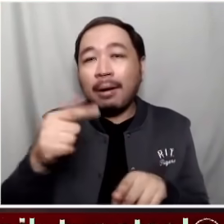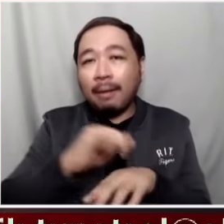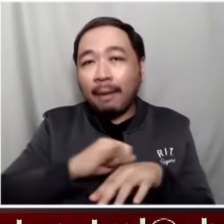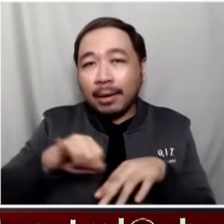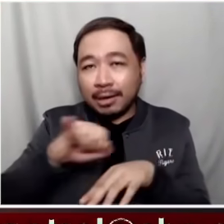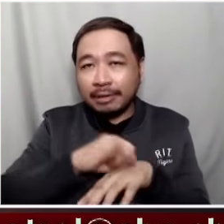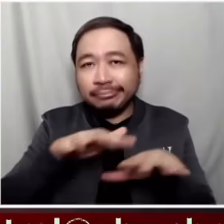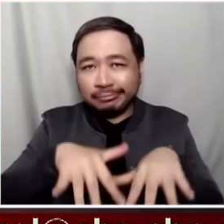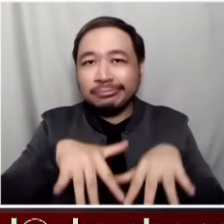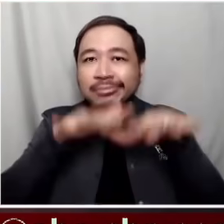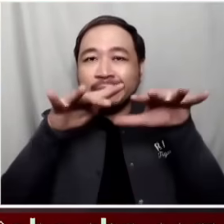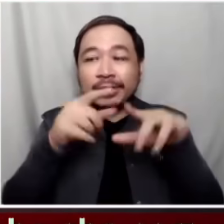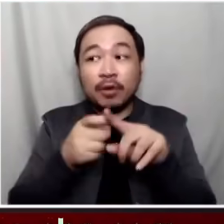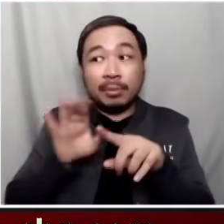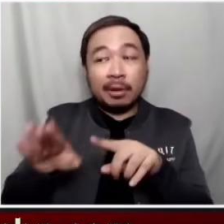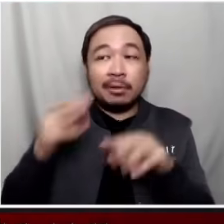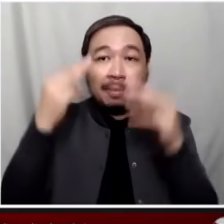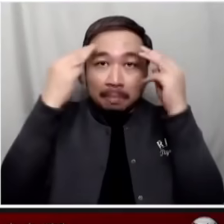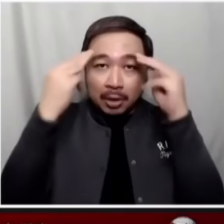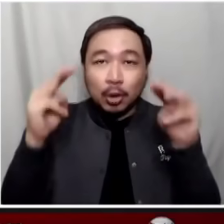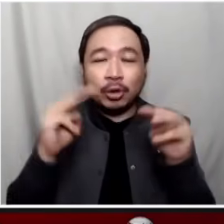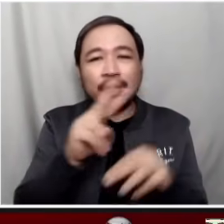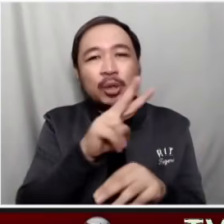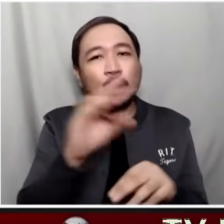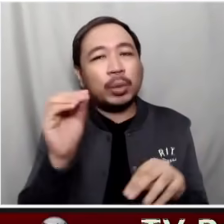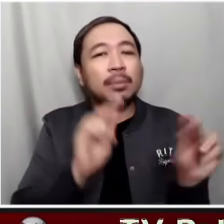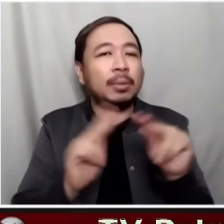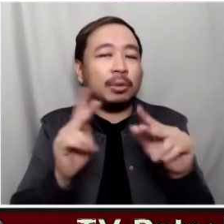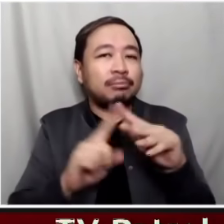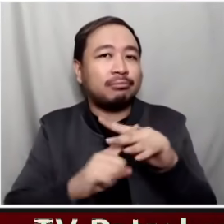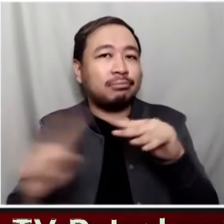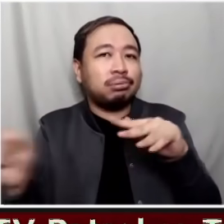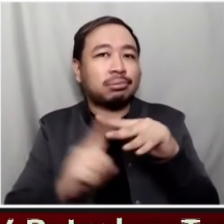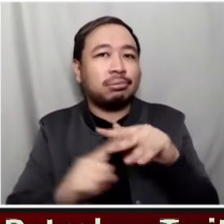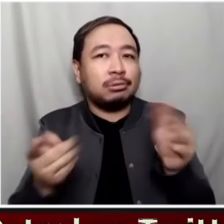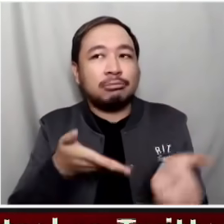Michael Orayani, 20 residente ang inilikas.